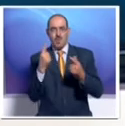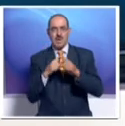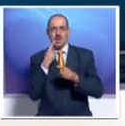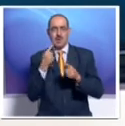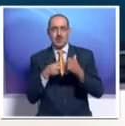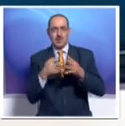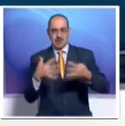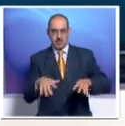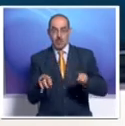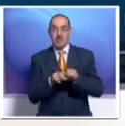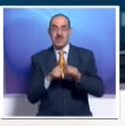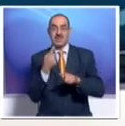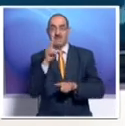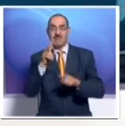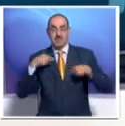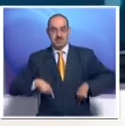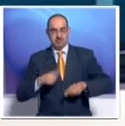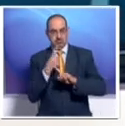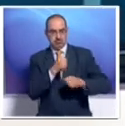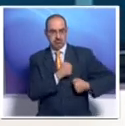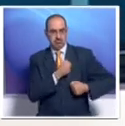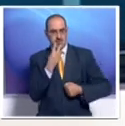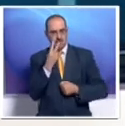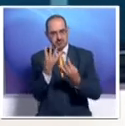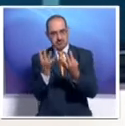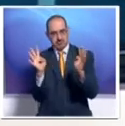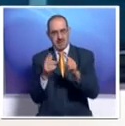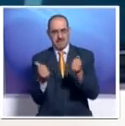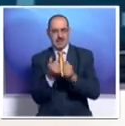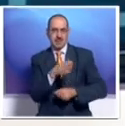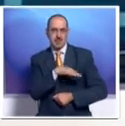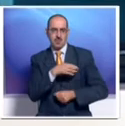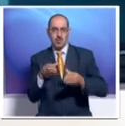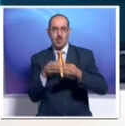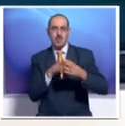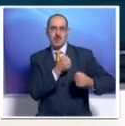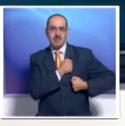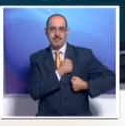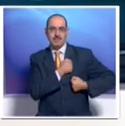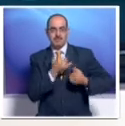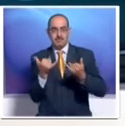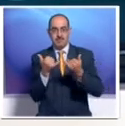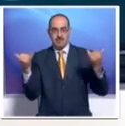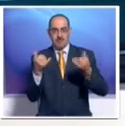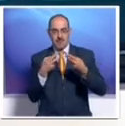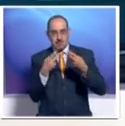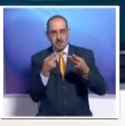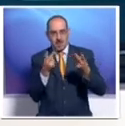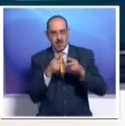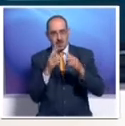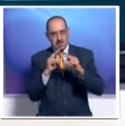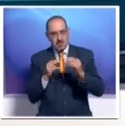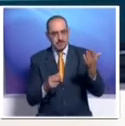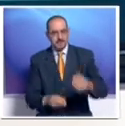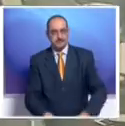كما ترأس سيد الفريق لقاء توجيهيا مع إطارات وأفراد الناحية. موسى مصطفى باباس